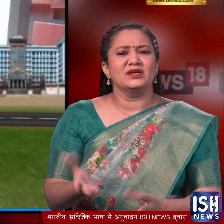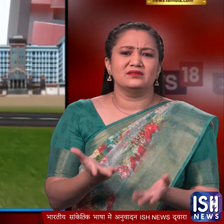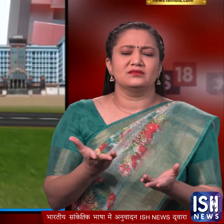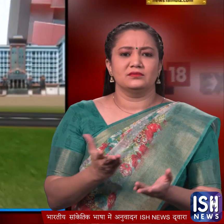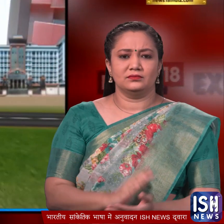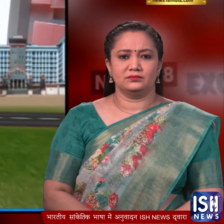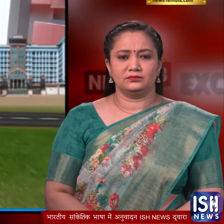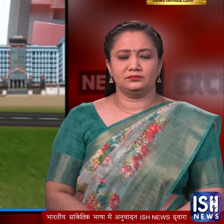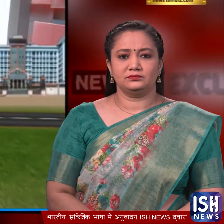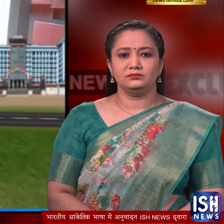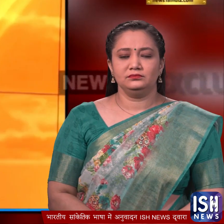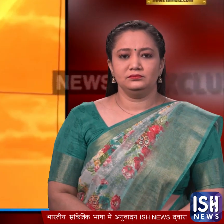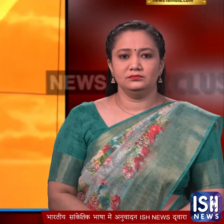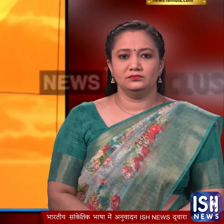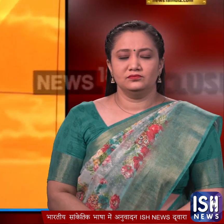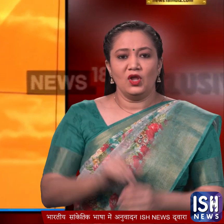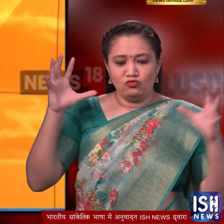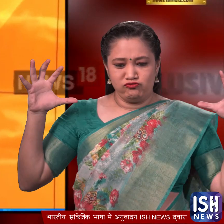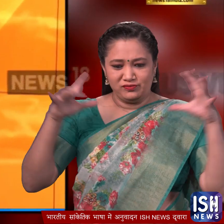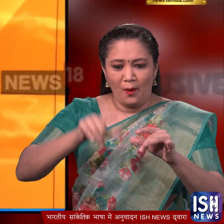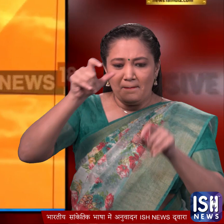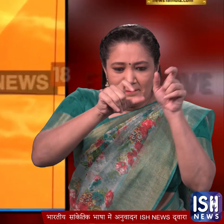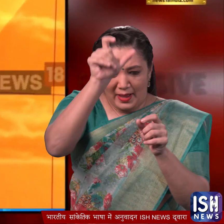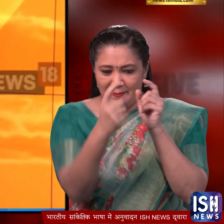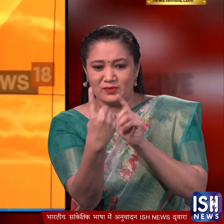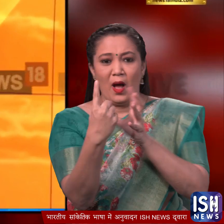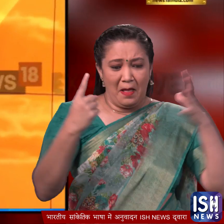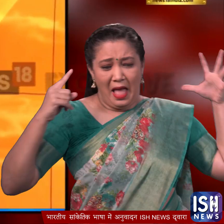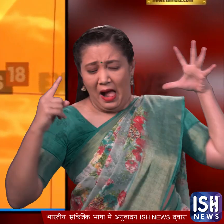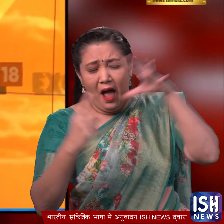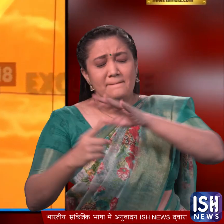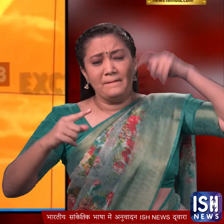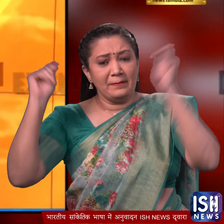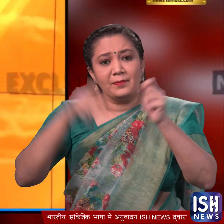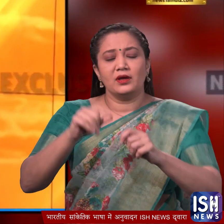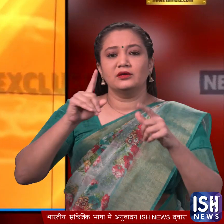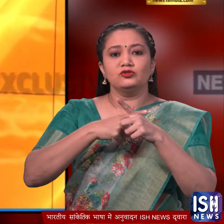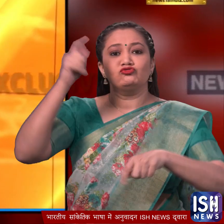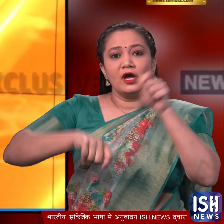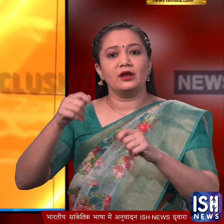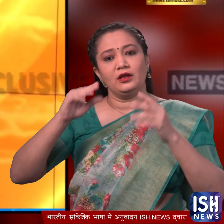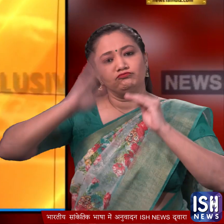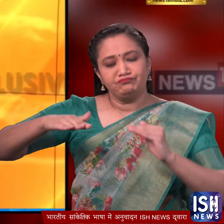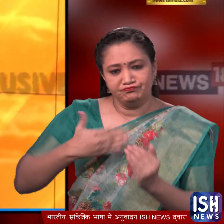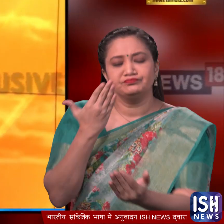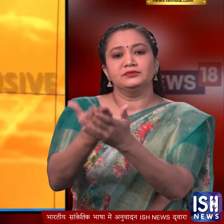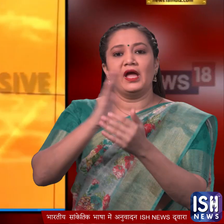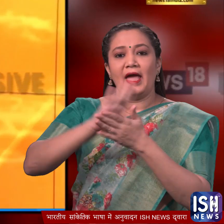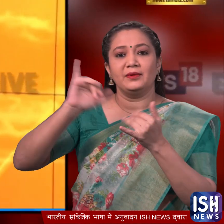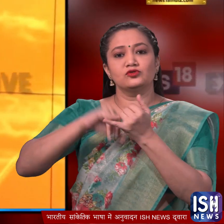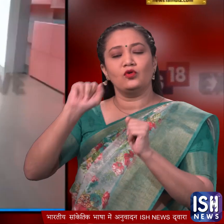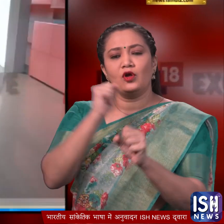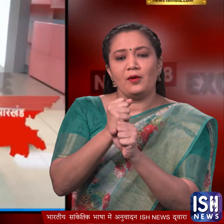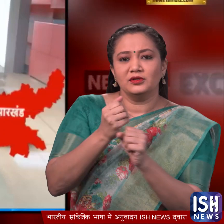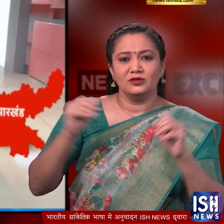का वक्त खराब कर रहे हैं। मॉब लिंचिंग की घटनाओं को रोकने के लिए झारखंड विधानसभा में बिल पेश किया गया। राज्य की हेमंत सोरेन